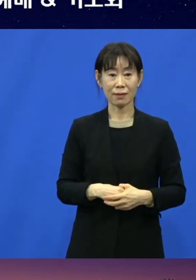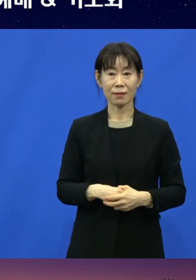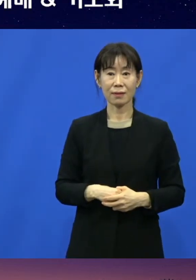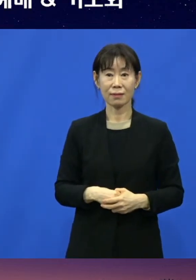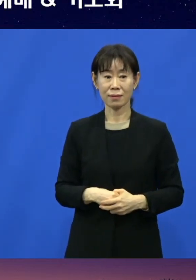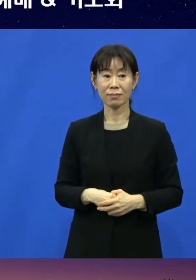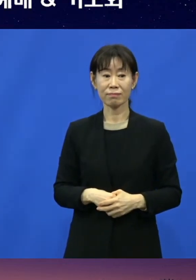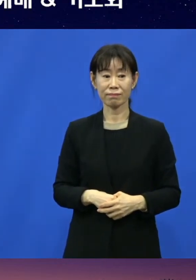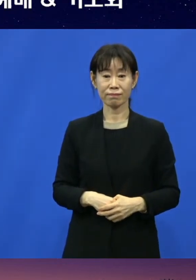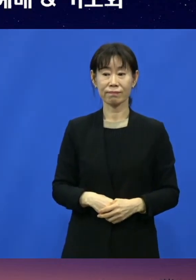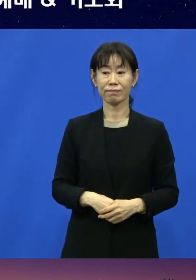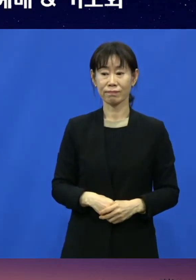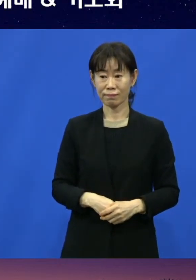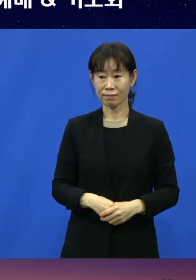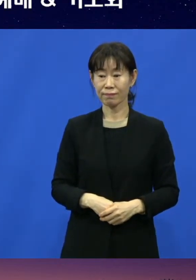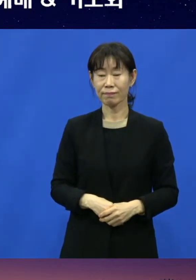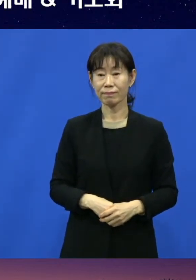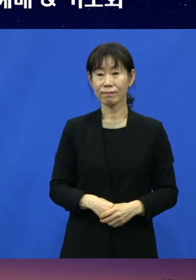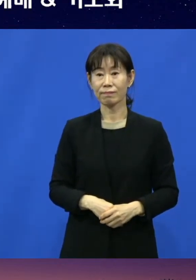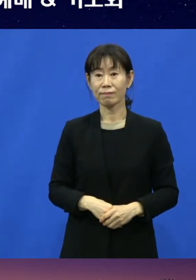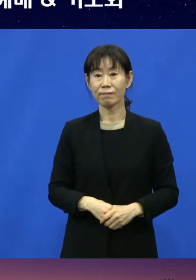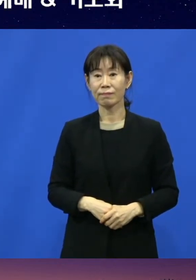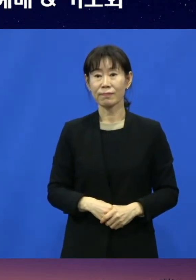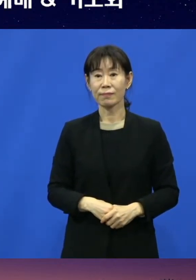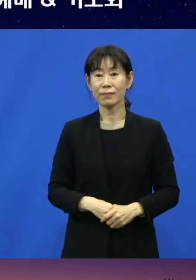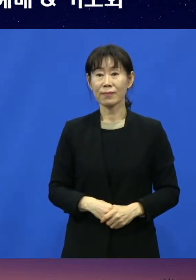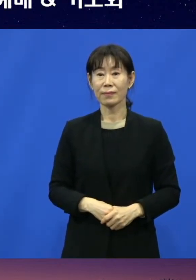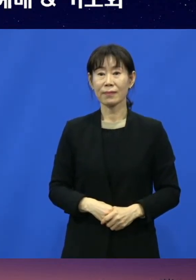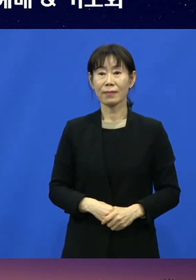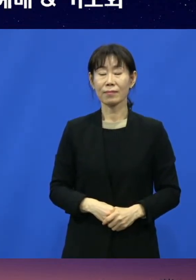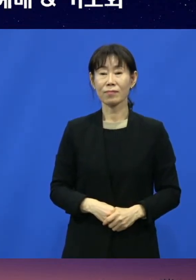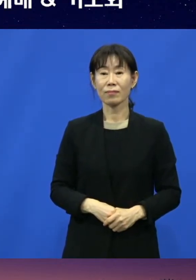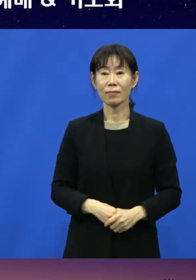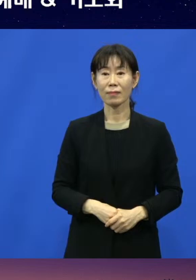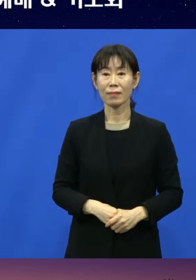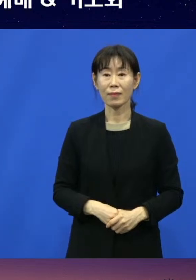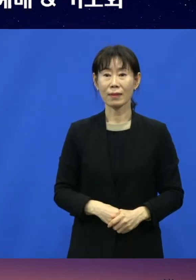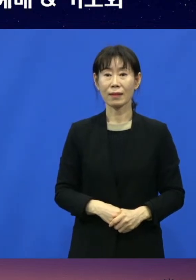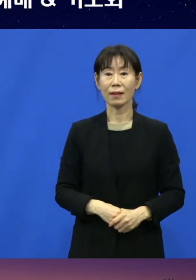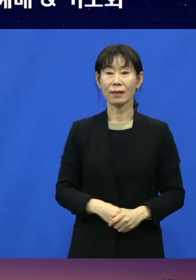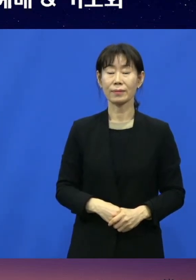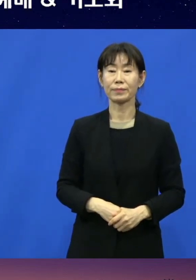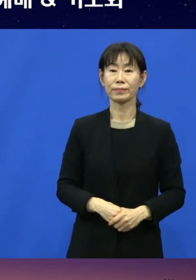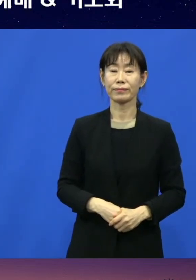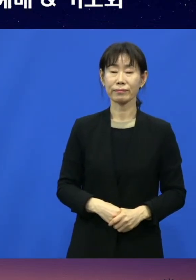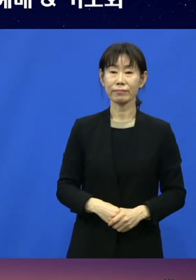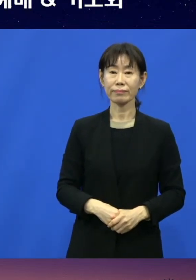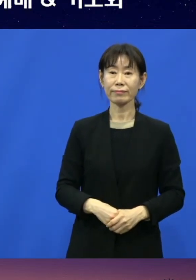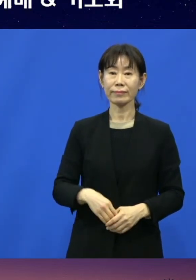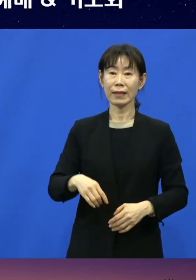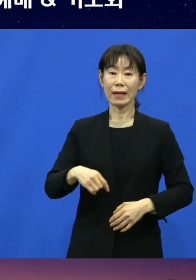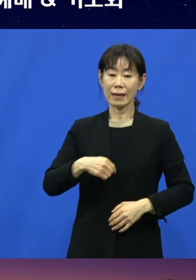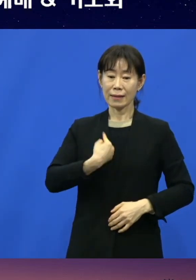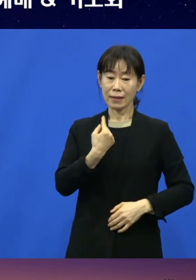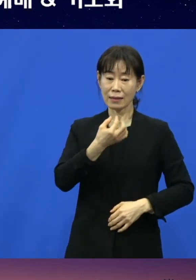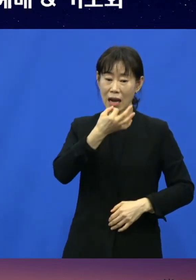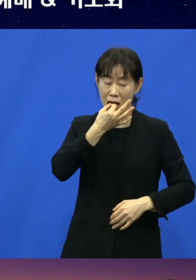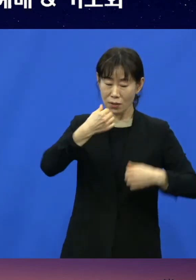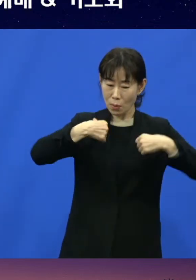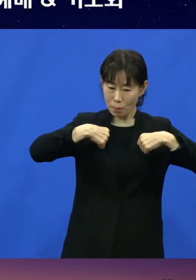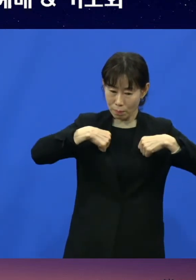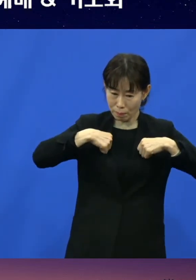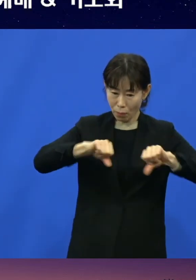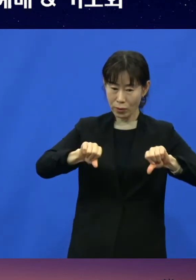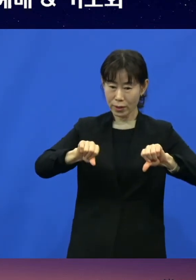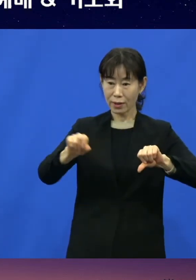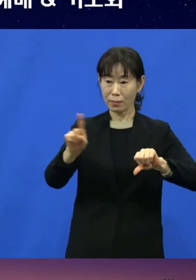맨정신은 안 돼요. 그러니까 포기하는 것도 힘인데, 그러나 이 포기의 힘은 발견의 힘에서 나온다는